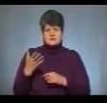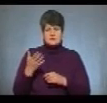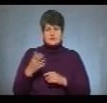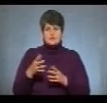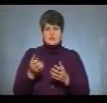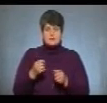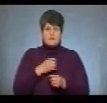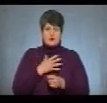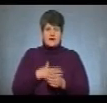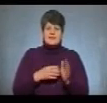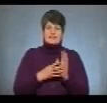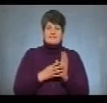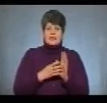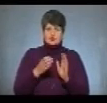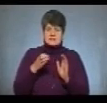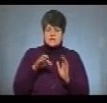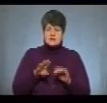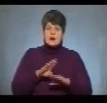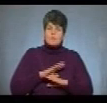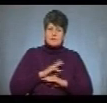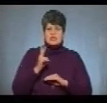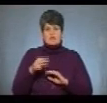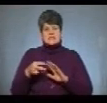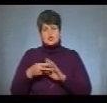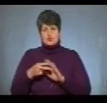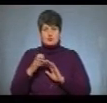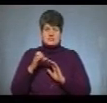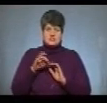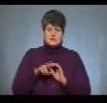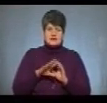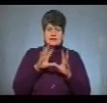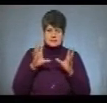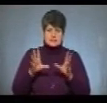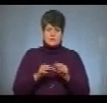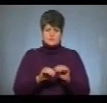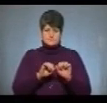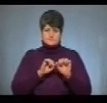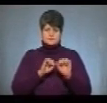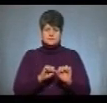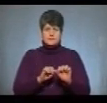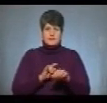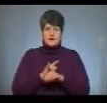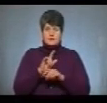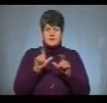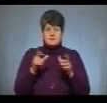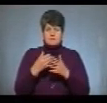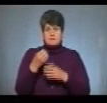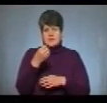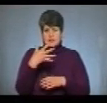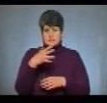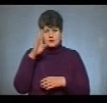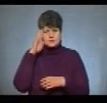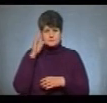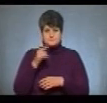отримав поранення 9 січня і помер 27 січня. Загалом боронили Литовище близько 15 бійців з Тернопільщини.